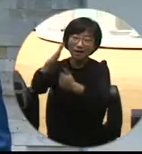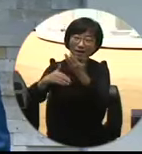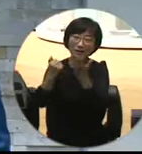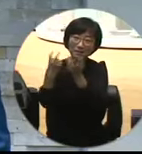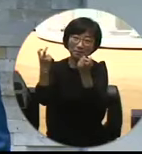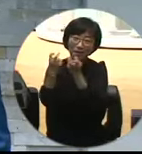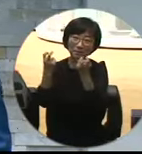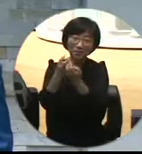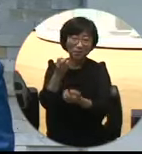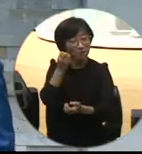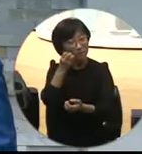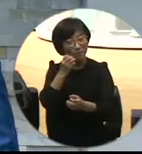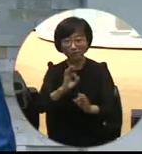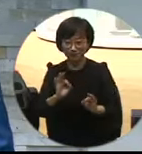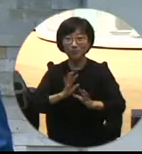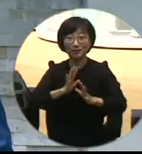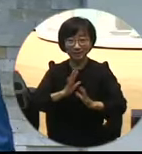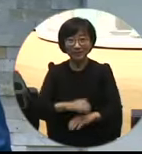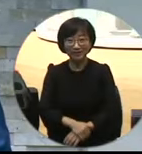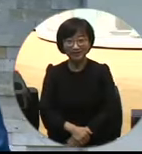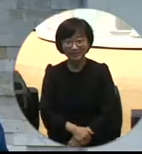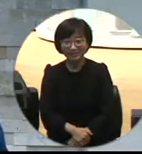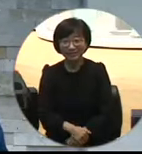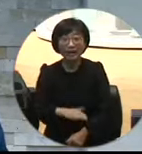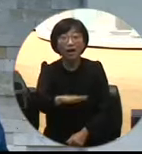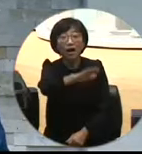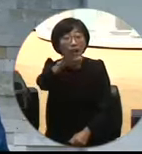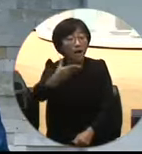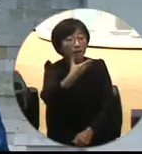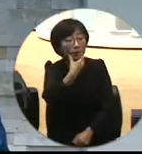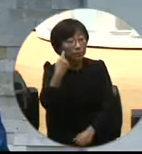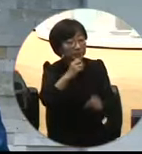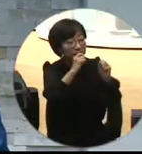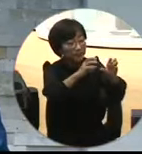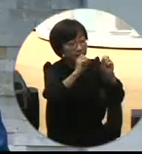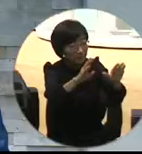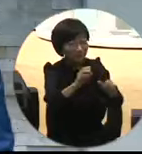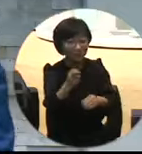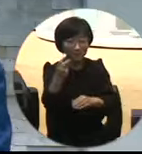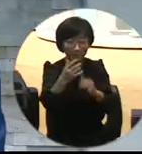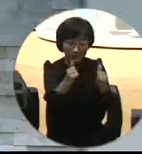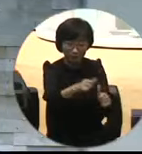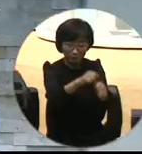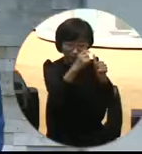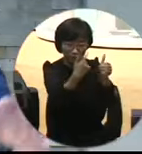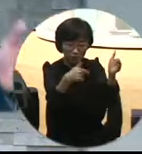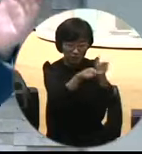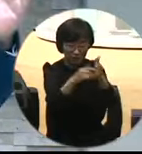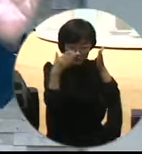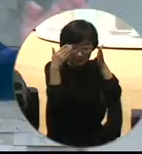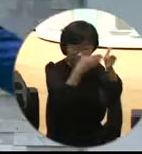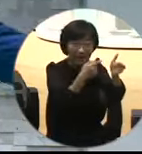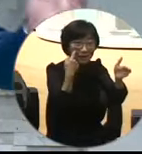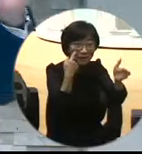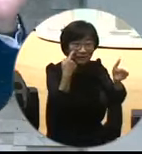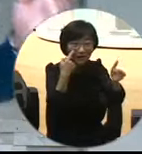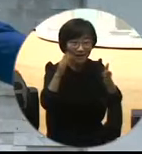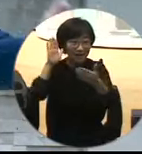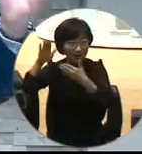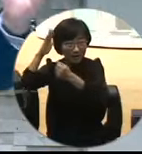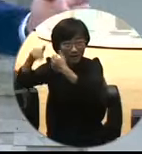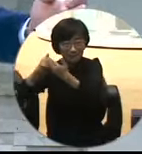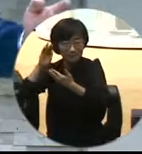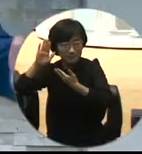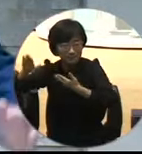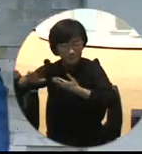신묘막정합니다. 여러분 복음 위해서 영혼 구해서 사람 살리는데 올인해 보세요. 하나님이 여러분 미래를 어떻게 보장하시고